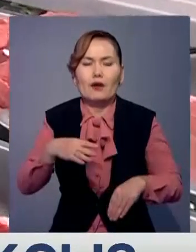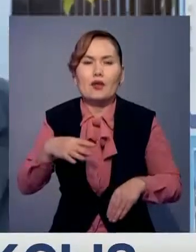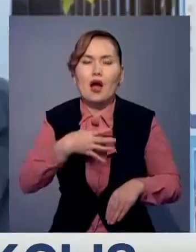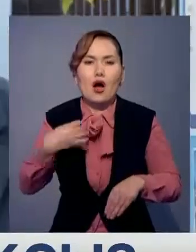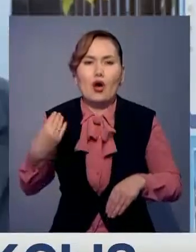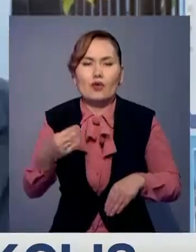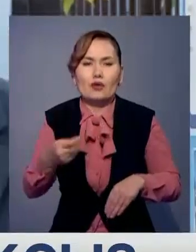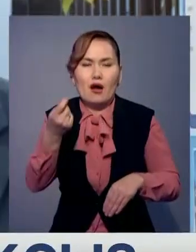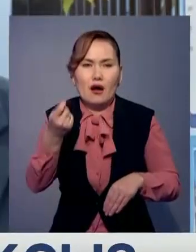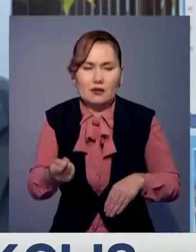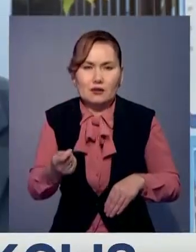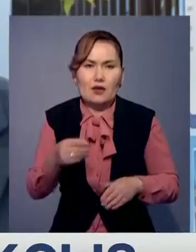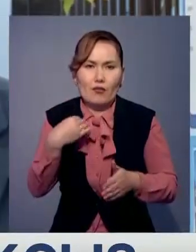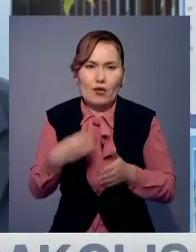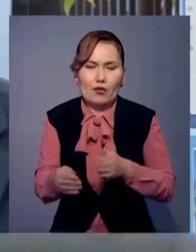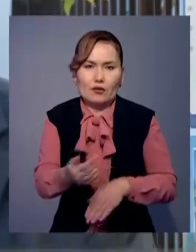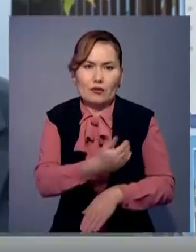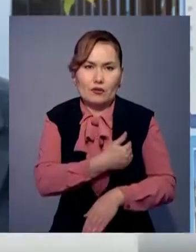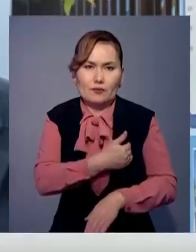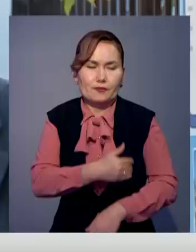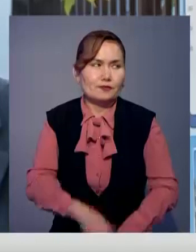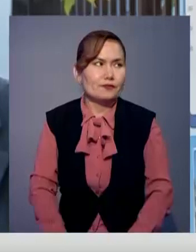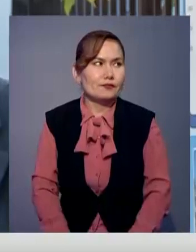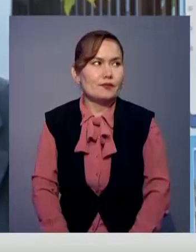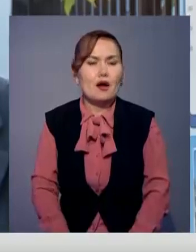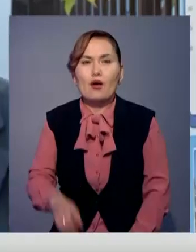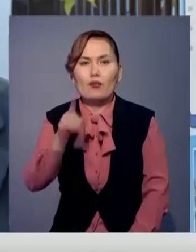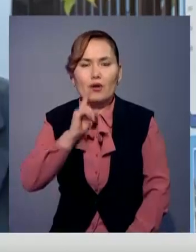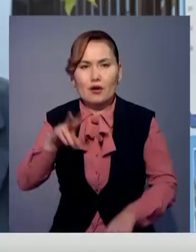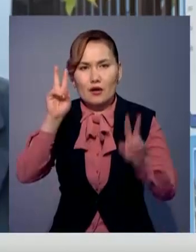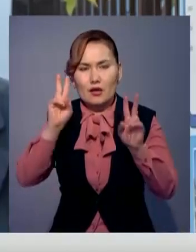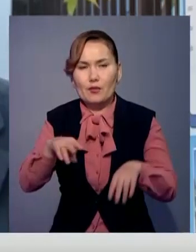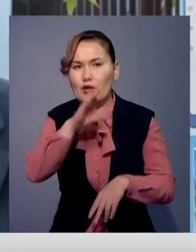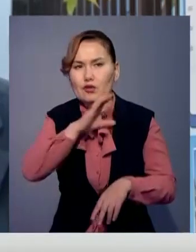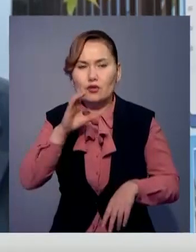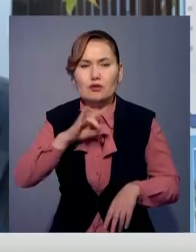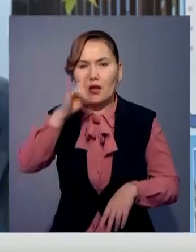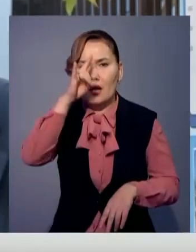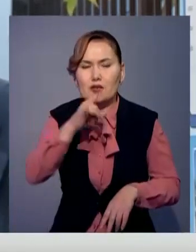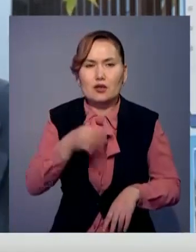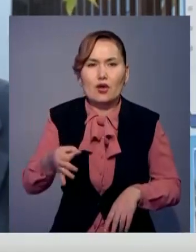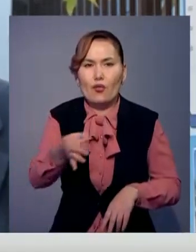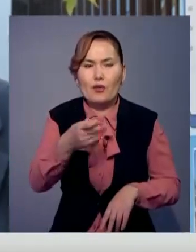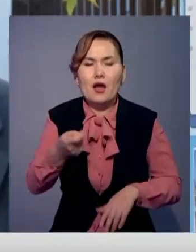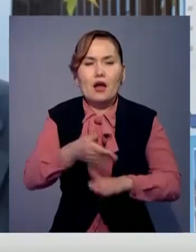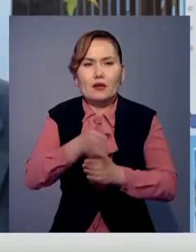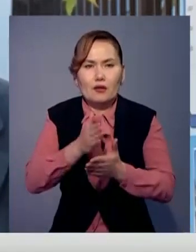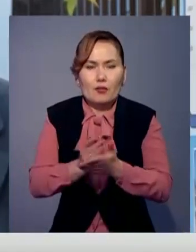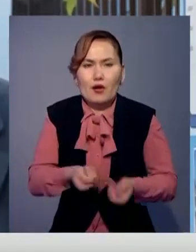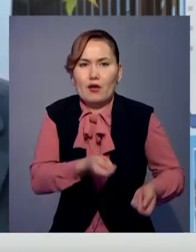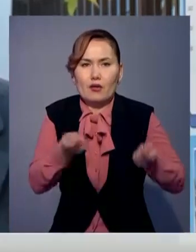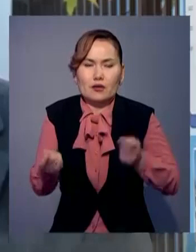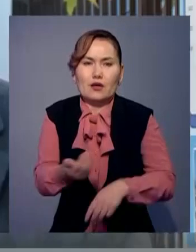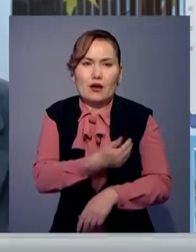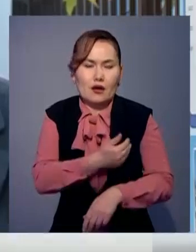жүр. Білмеймін, балалар жүреді енді аралап көреді енді қалай болатынын. Енді арзанын тапса или бидай тапса, может, көреміз енді қалай